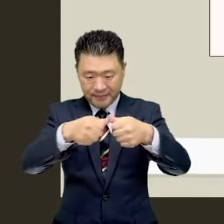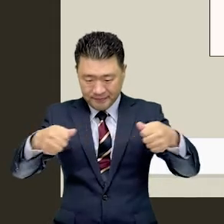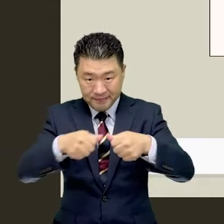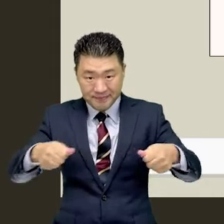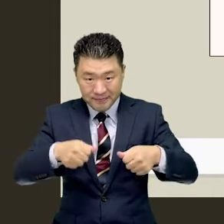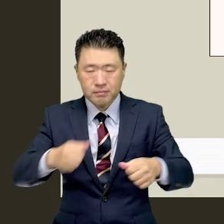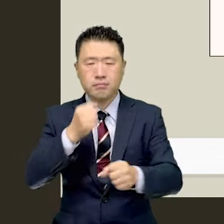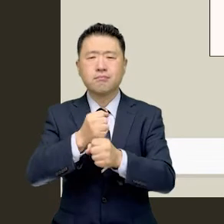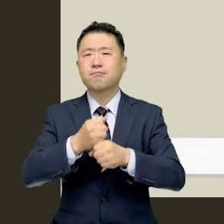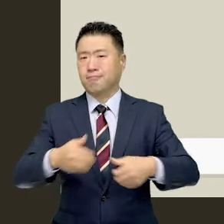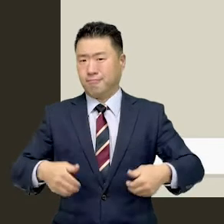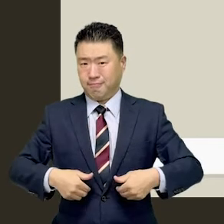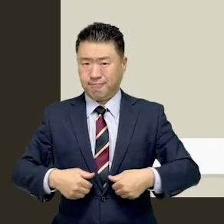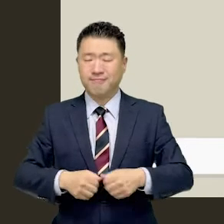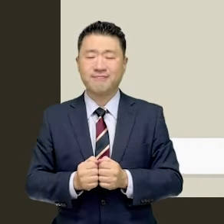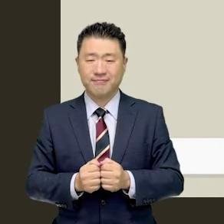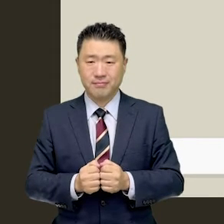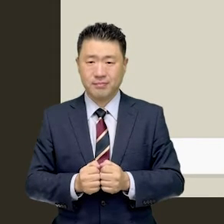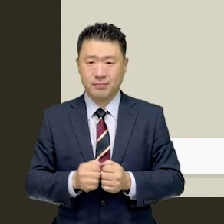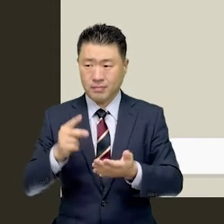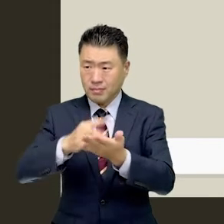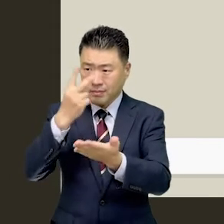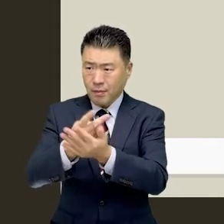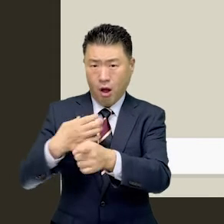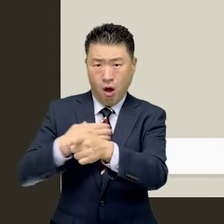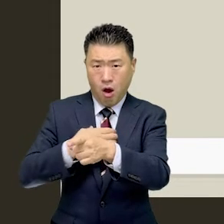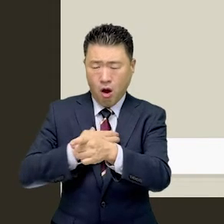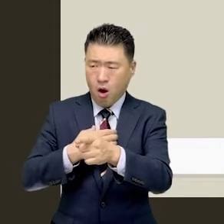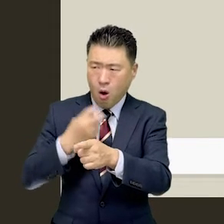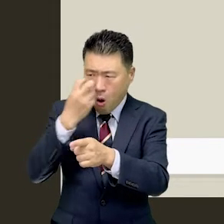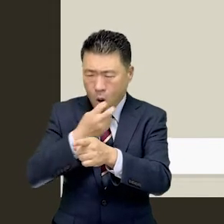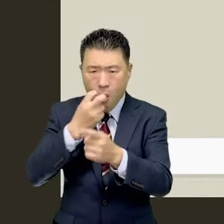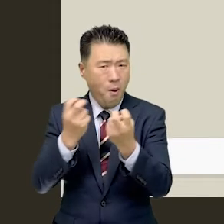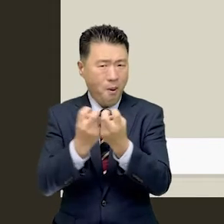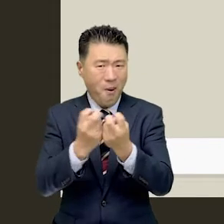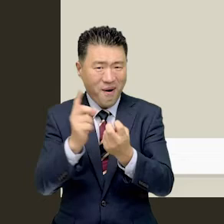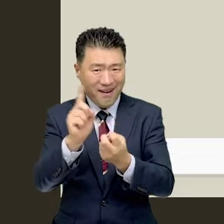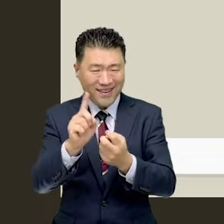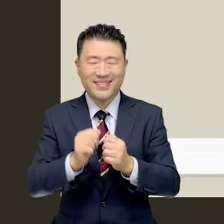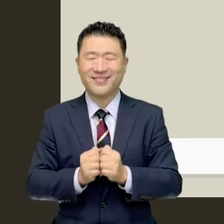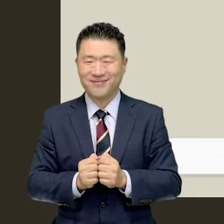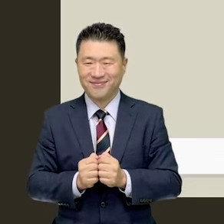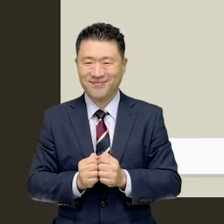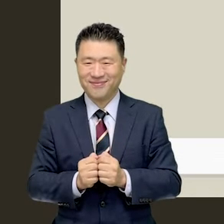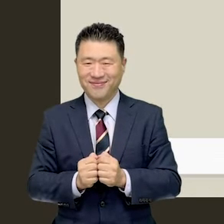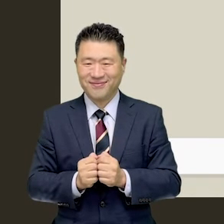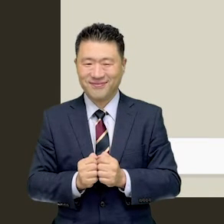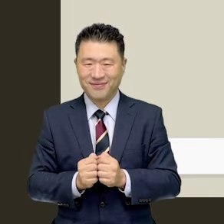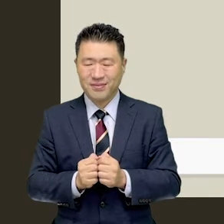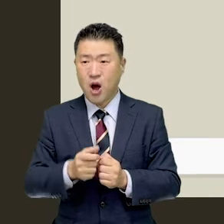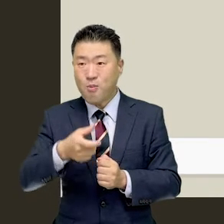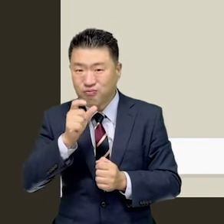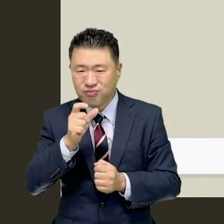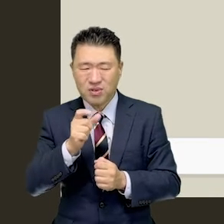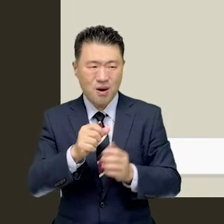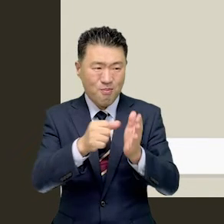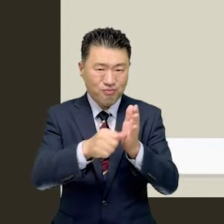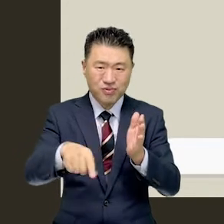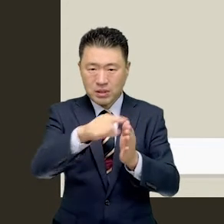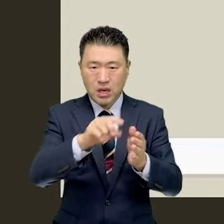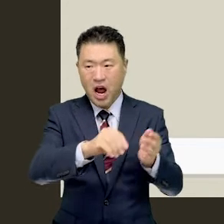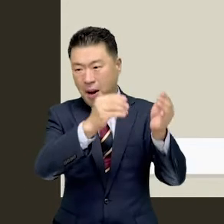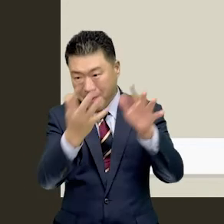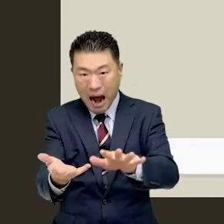예방합니다. 넘어짐 위험에 대한 관리 방법을 살펴보겠습니다. 액체나 고체의